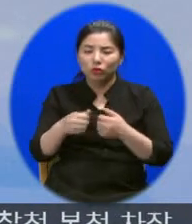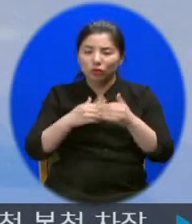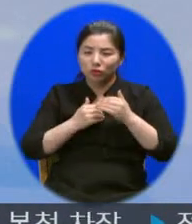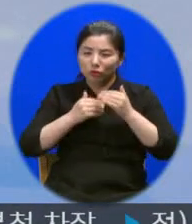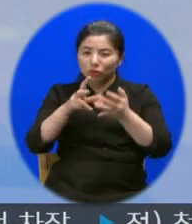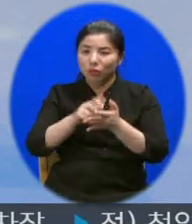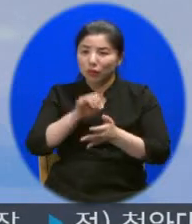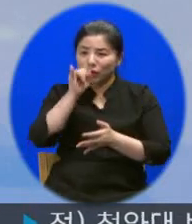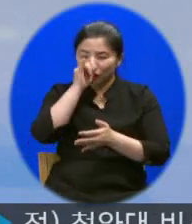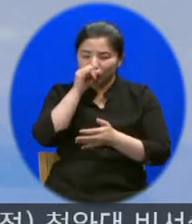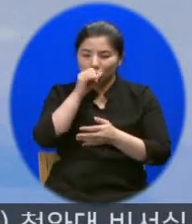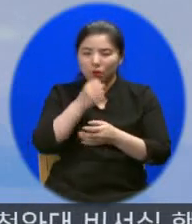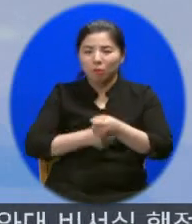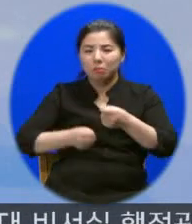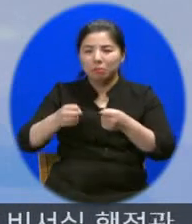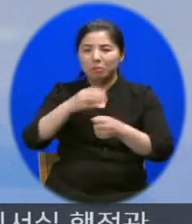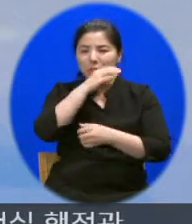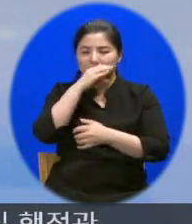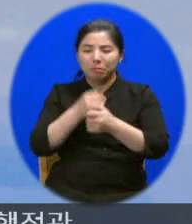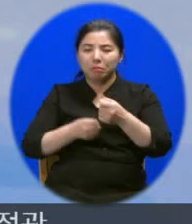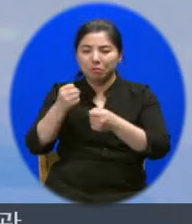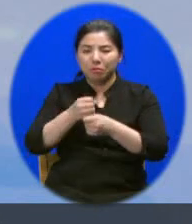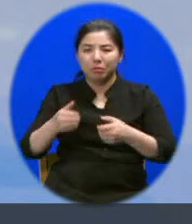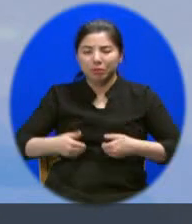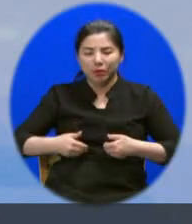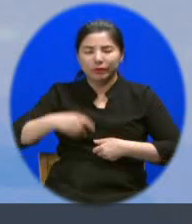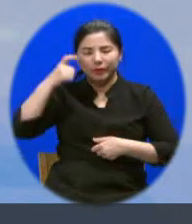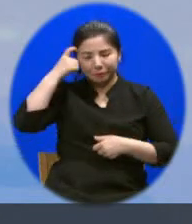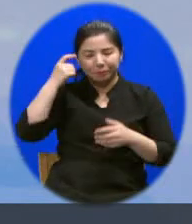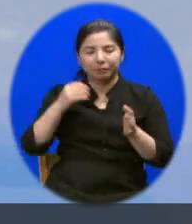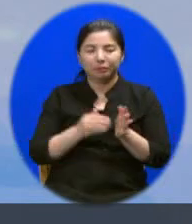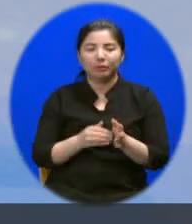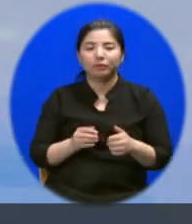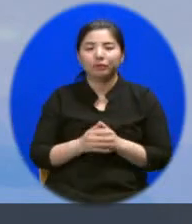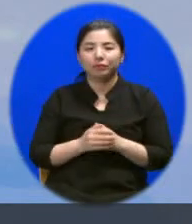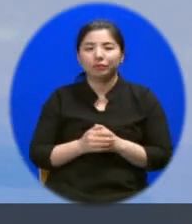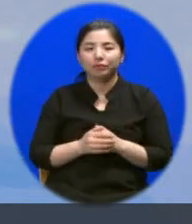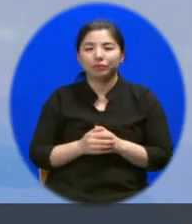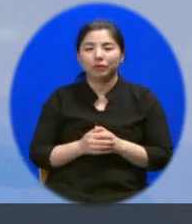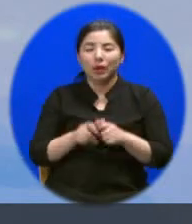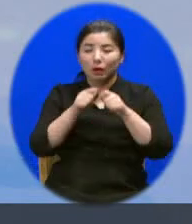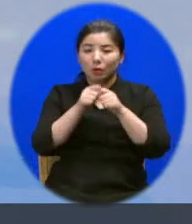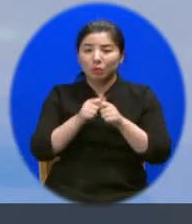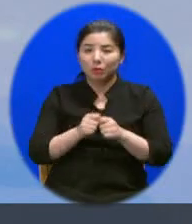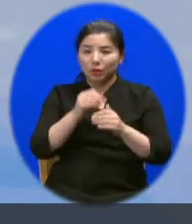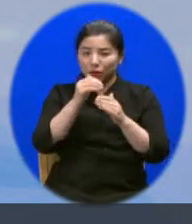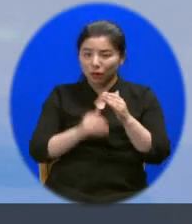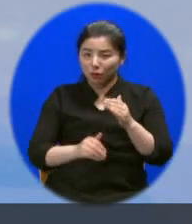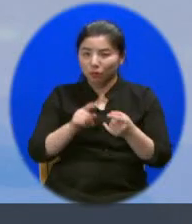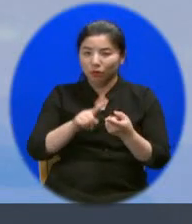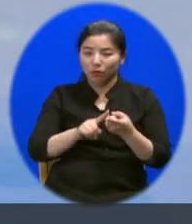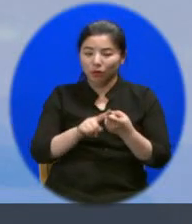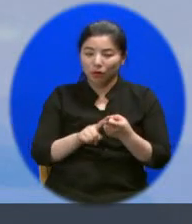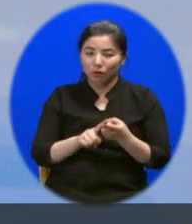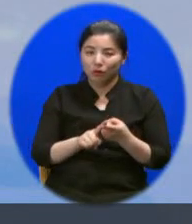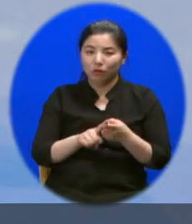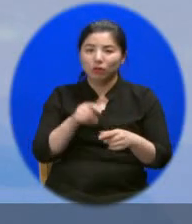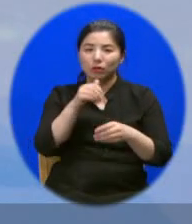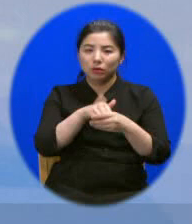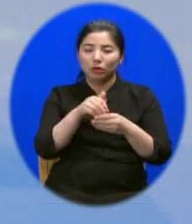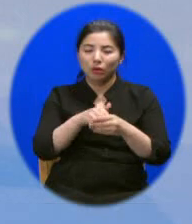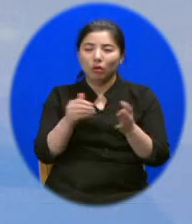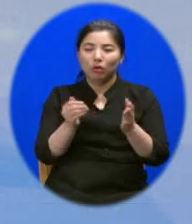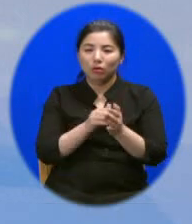대해서는 바로 잡아야 될 필요가 있다는 생각이 현장에도 들었습니다 아 구체적인 내용에 대해서는 선거